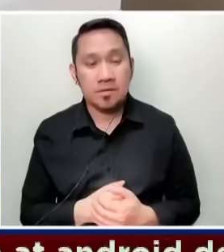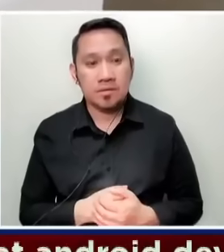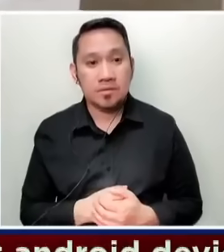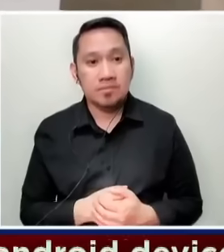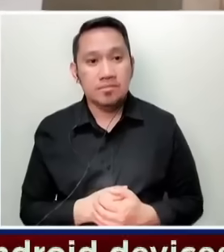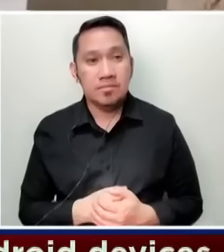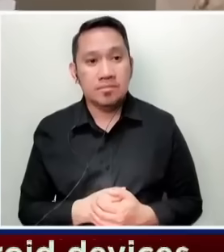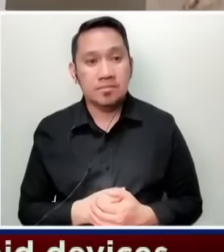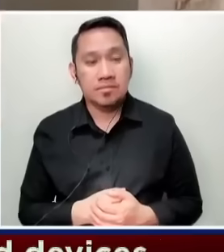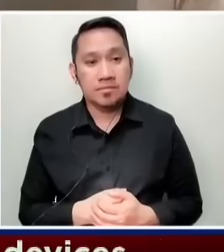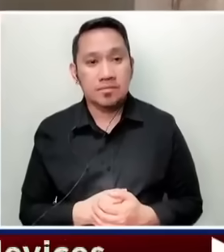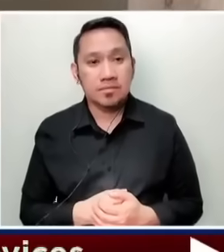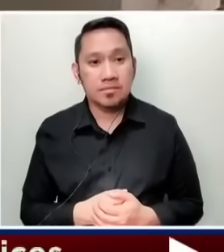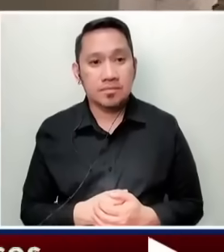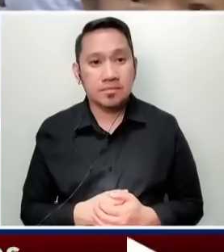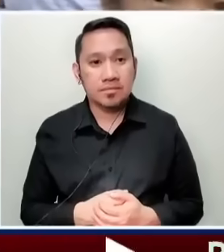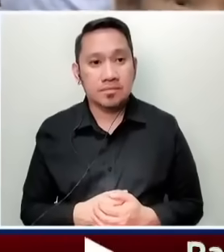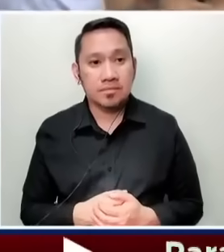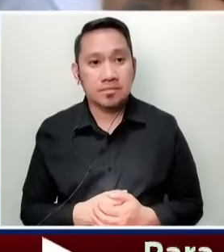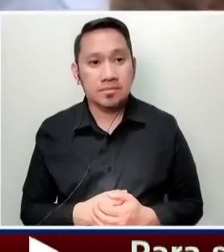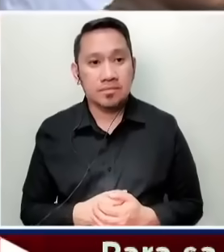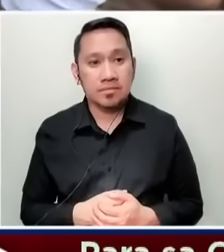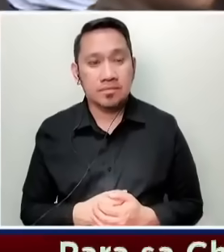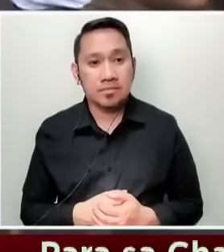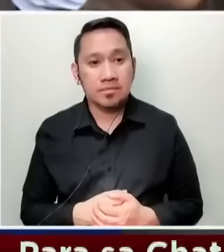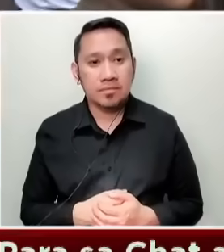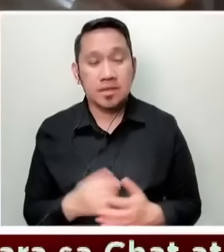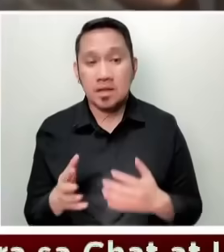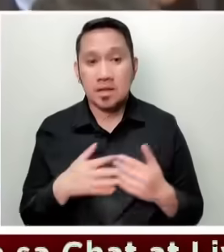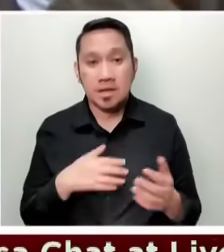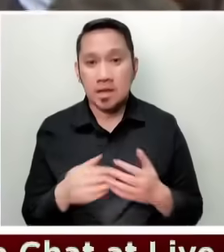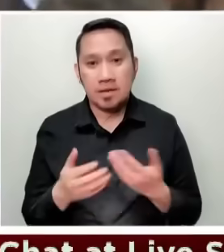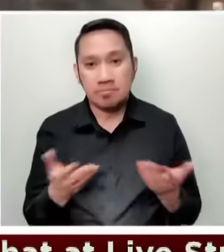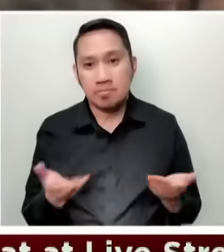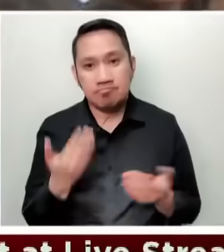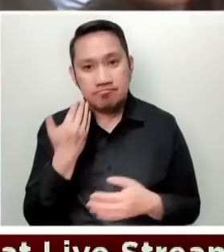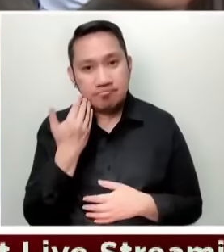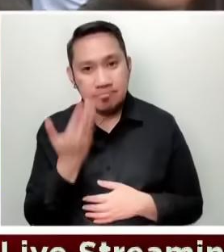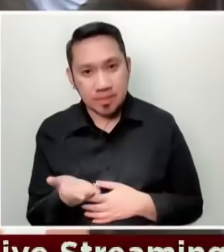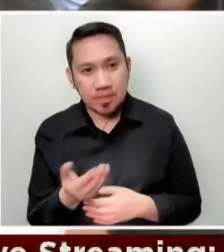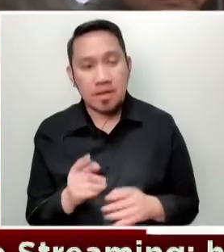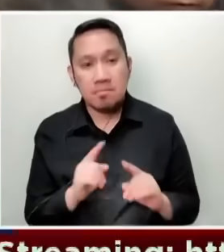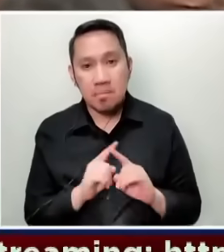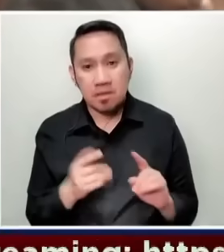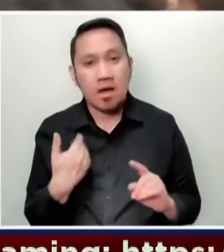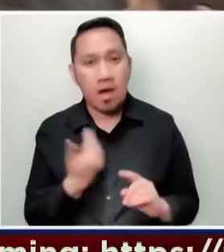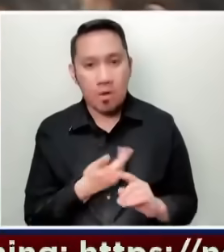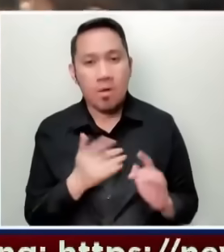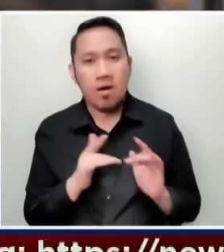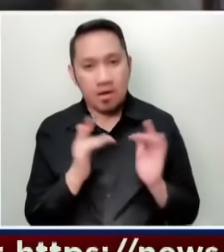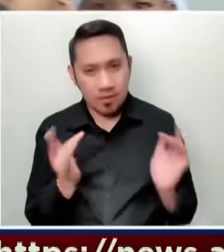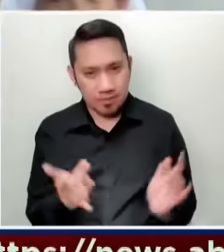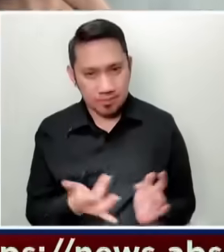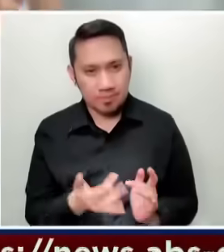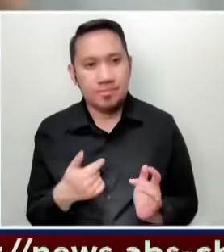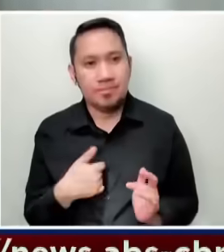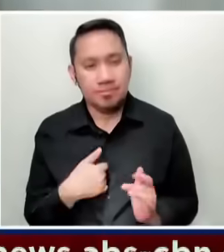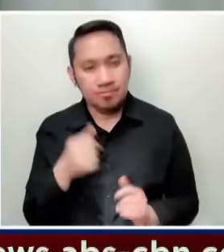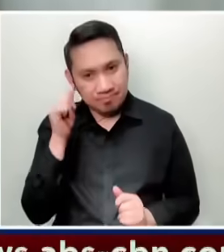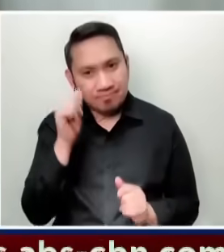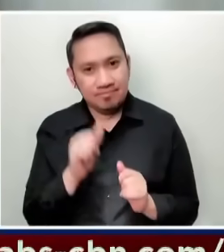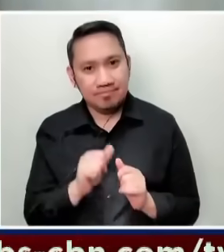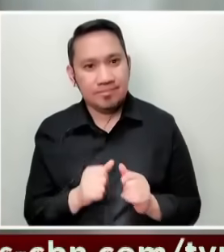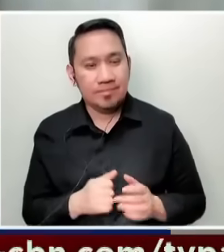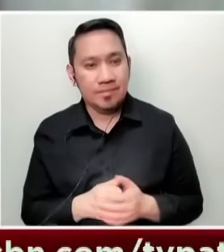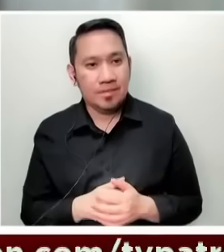Movies na si Susan Roses. Kahit wala na sila dito sa mundo, yung puso natin, nandiyan pa rin sa kanila.